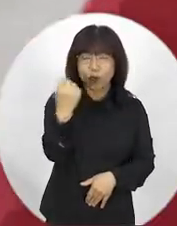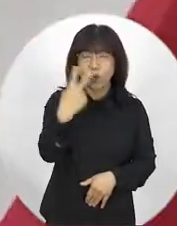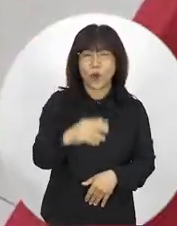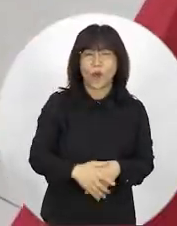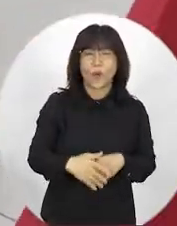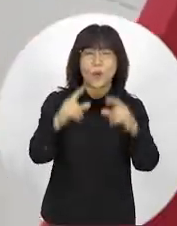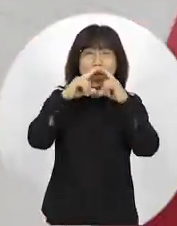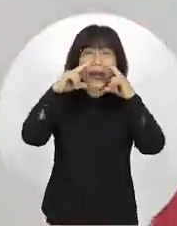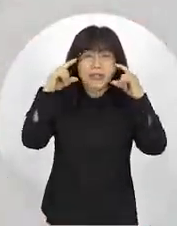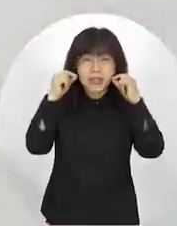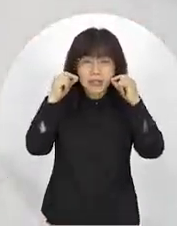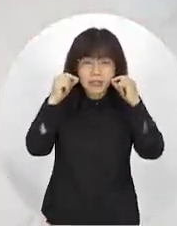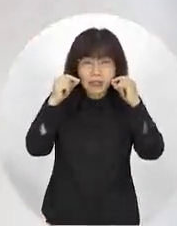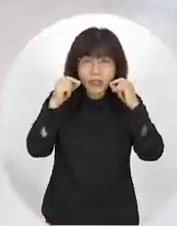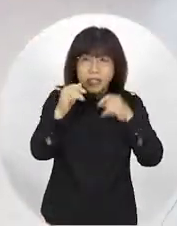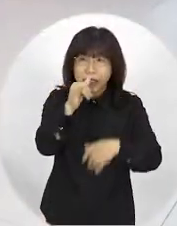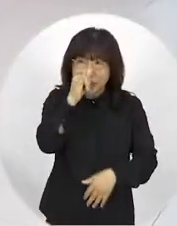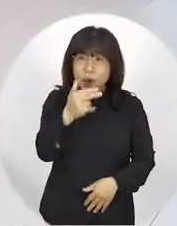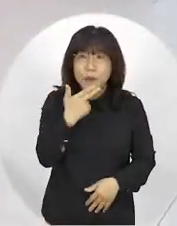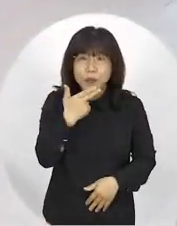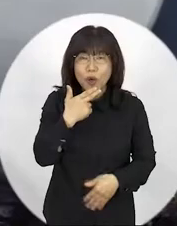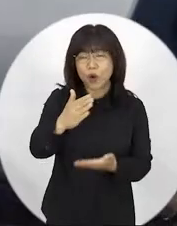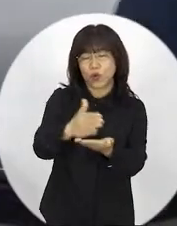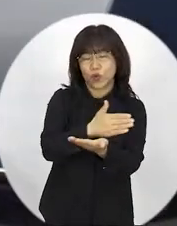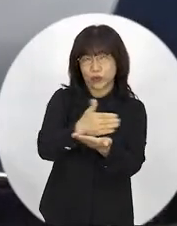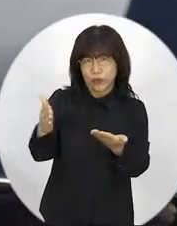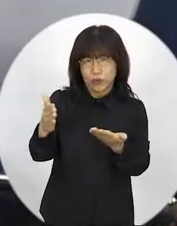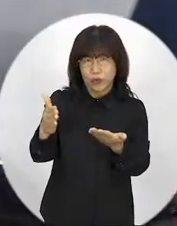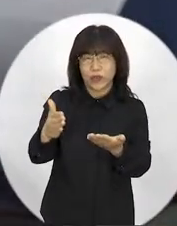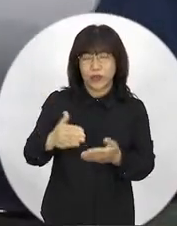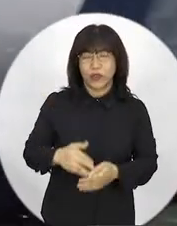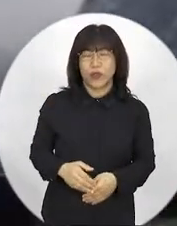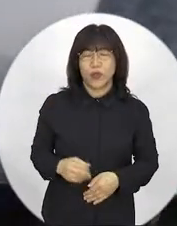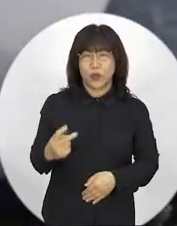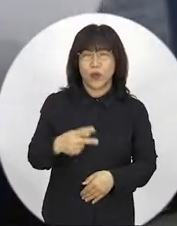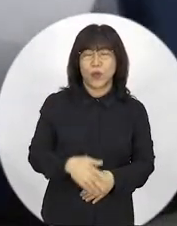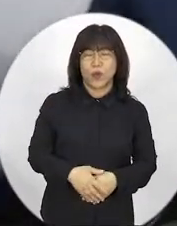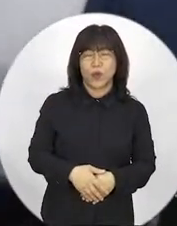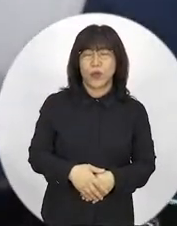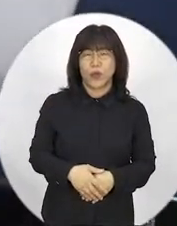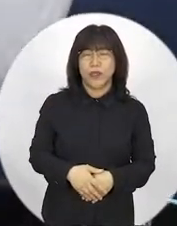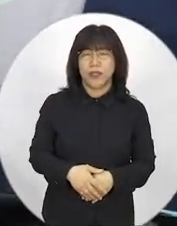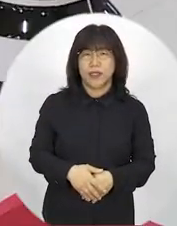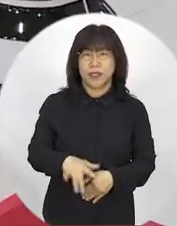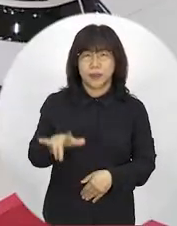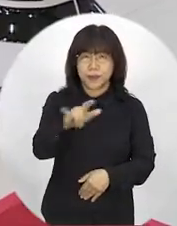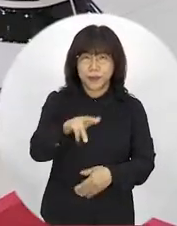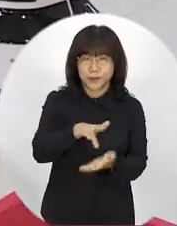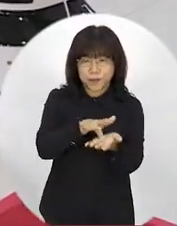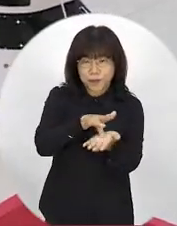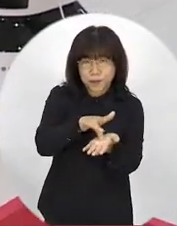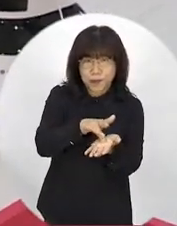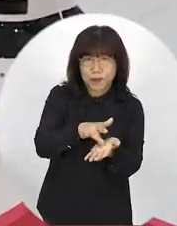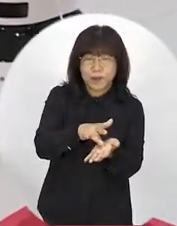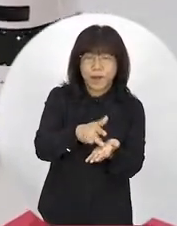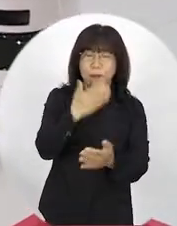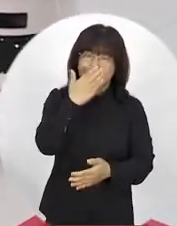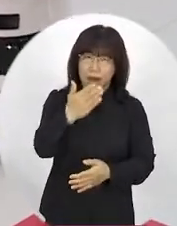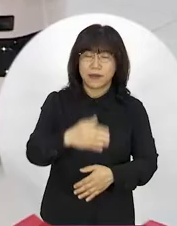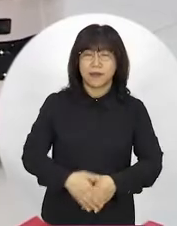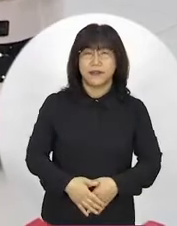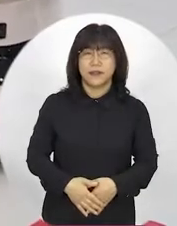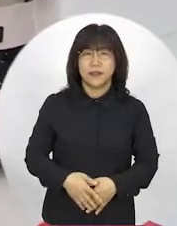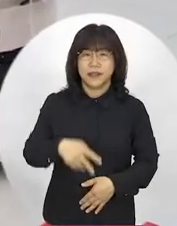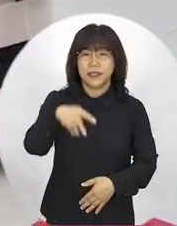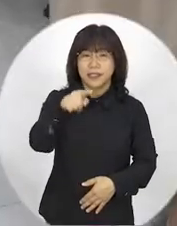감지하고 자율주행 기능을 활용해 24시간 상시 방역과 소록도 실시합니다 한편 방석